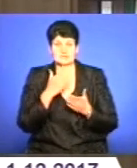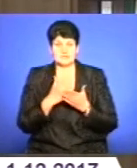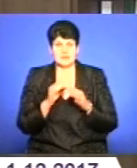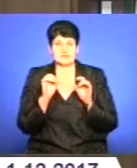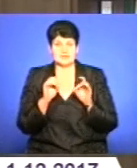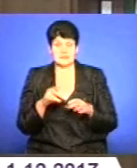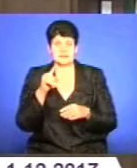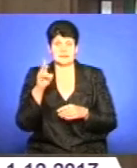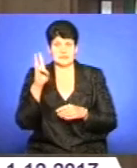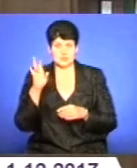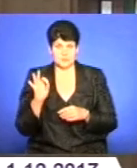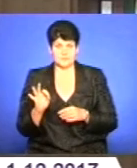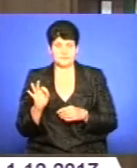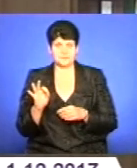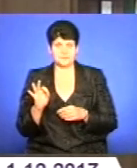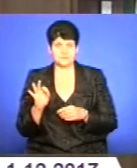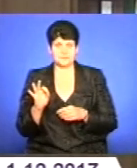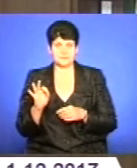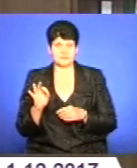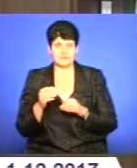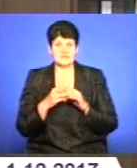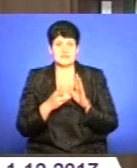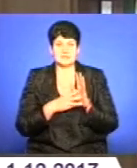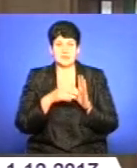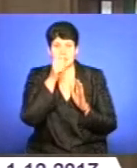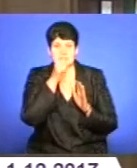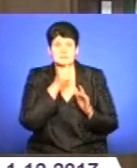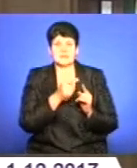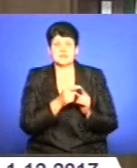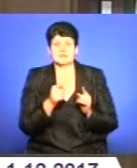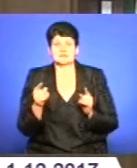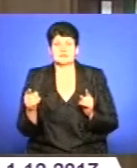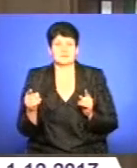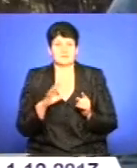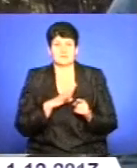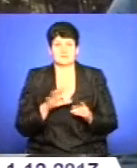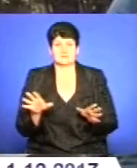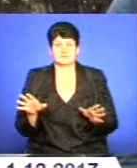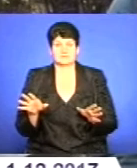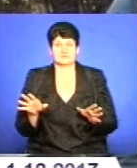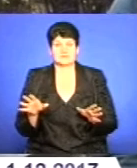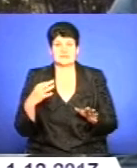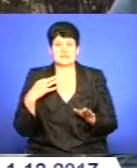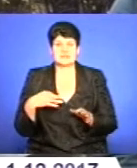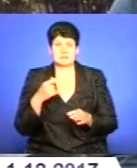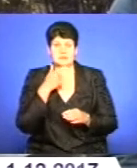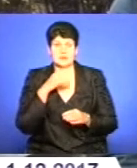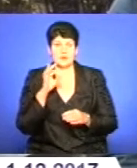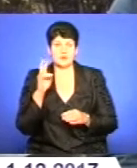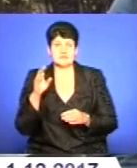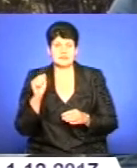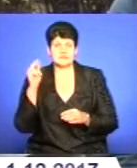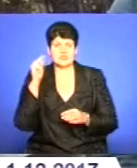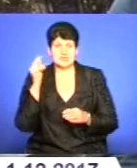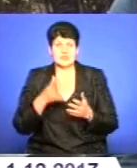здавати зовнішнє незалежне оцінювання, тобто 18 місяців не відбулося. Син пані Оксани навчається в коледжі